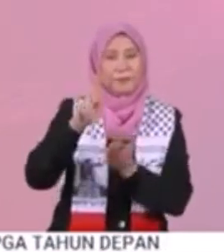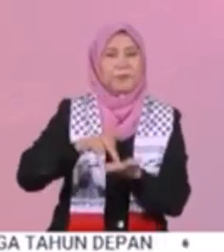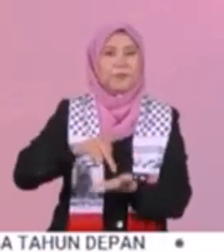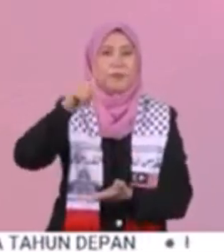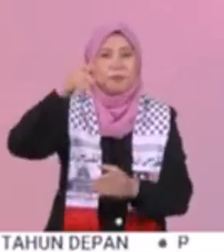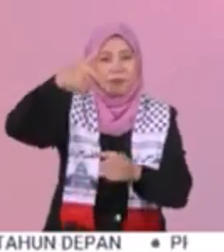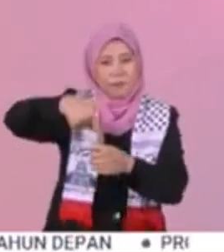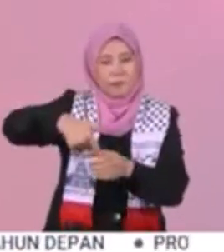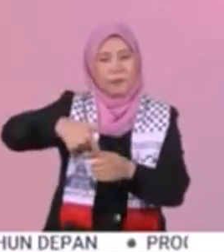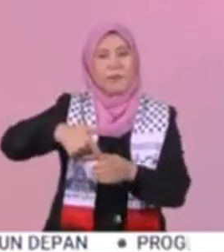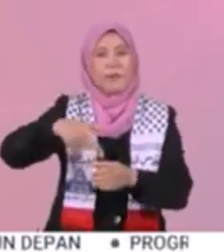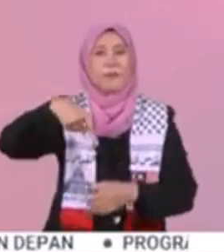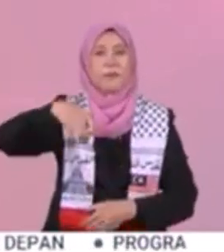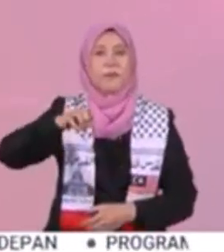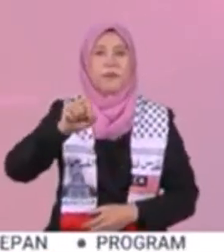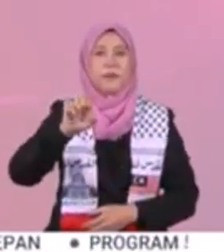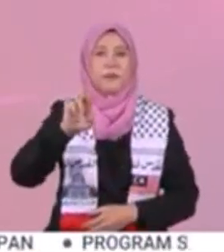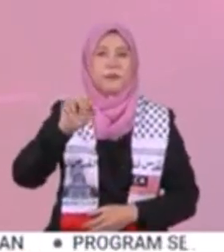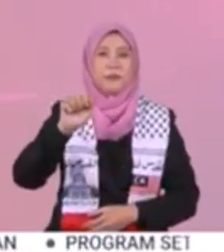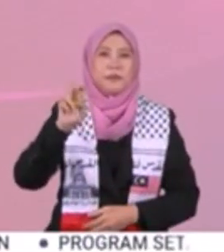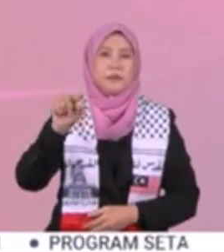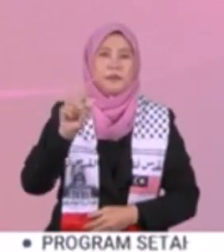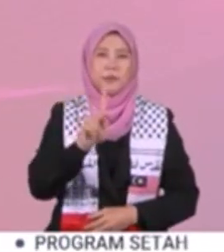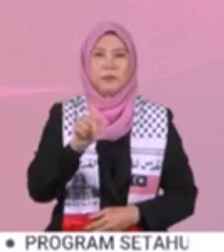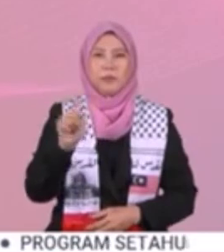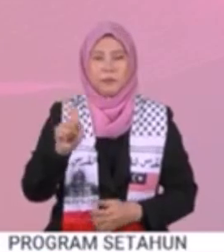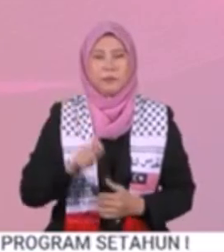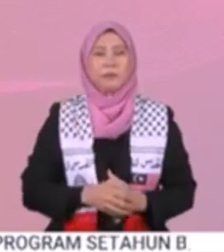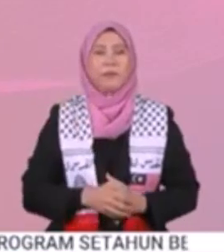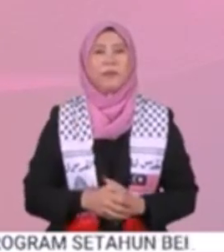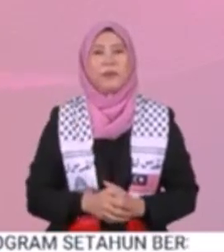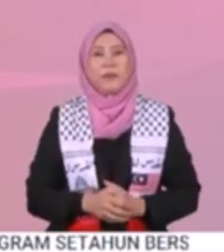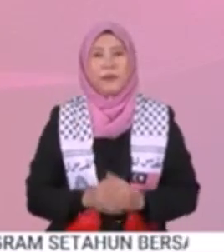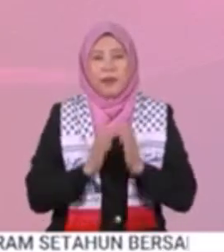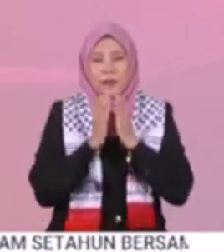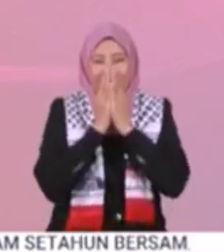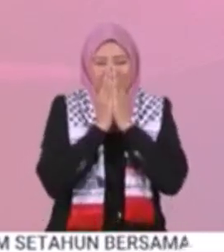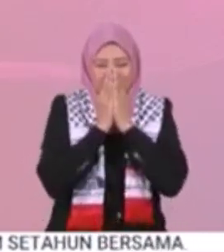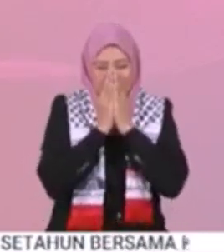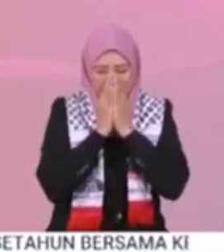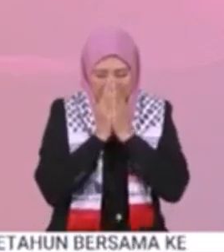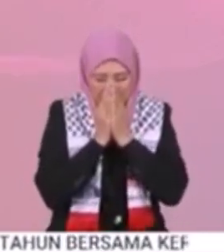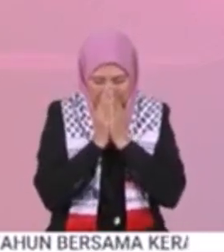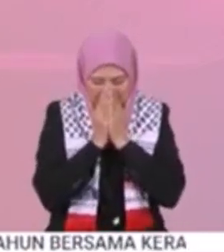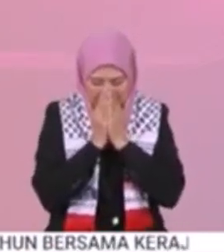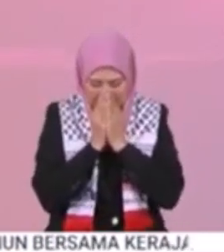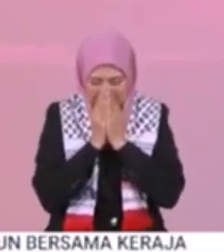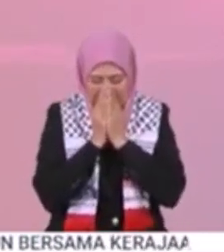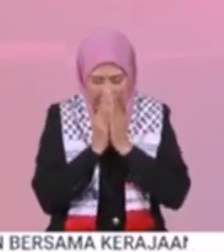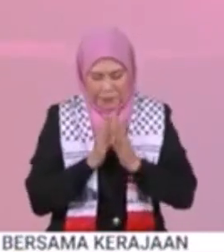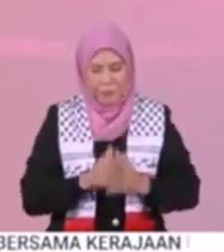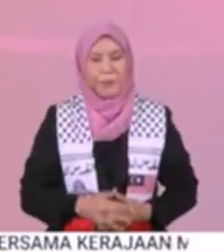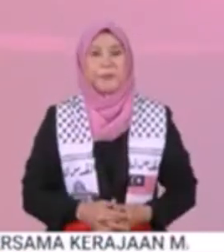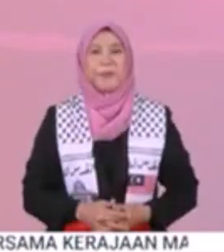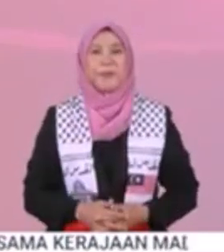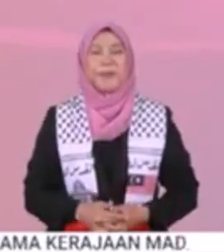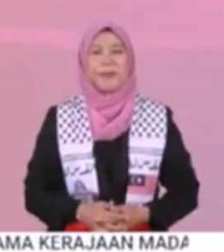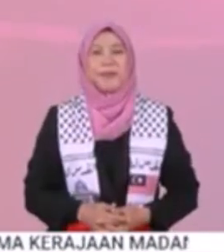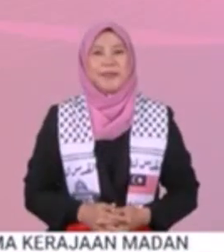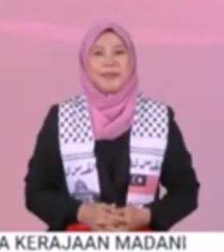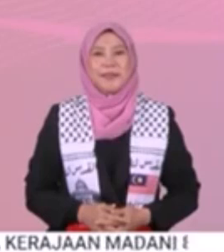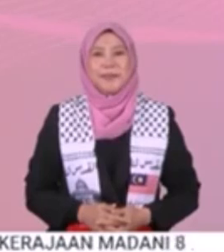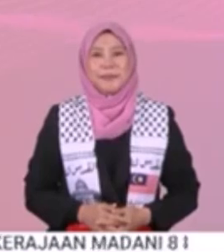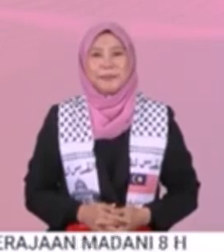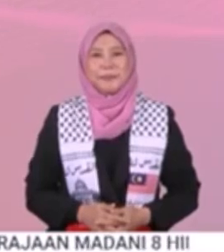Petroleum bersepadu pengerang pipc kota tinggi pengerusi jawatankuasa pelaburan perdagangan dan hal ehwal pengguna Negeri Lee Ting Hanan